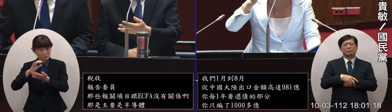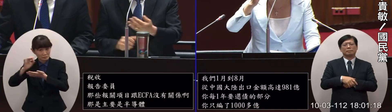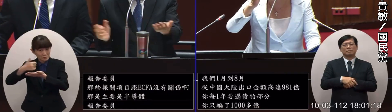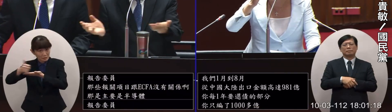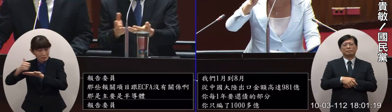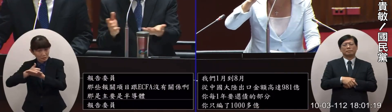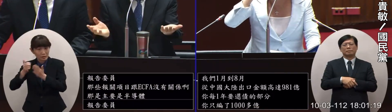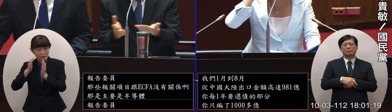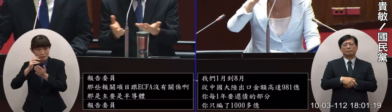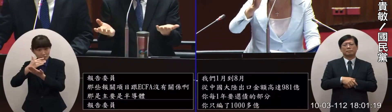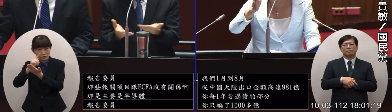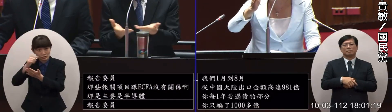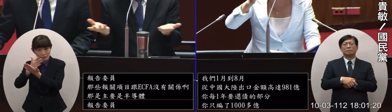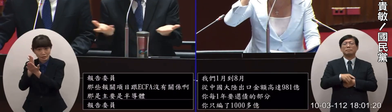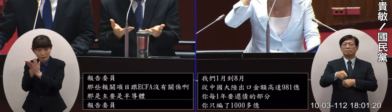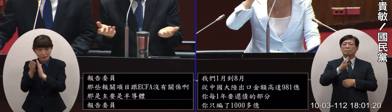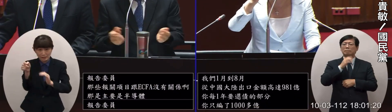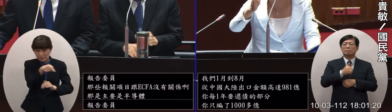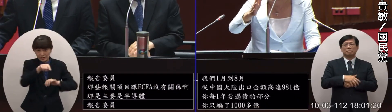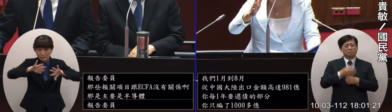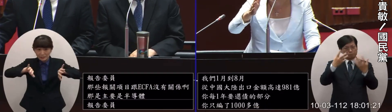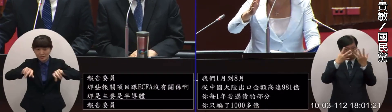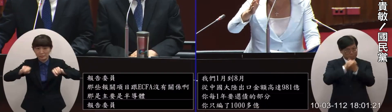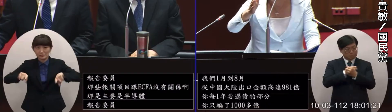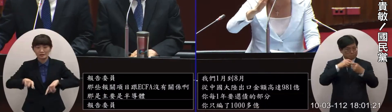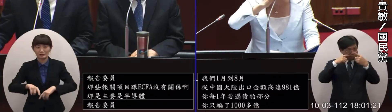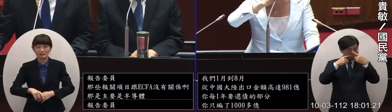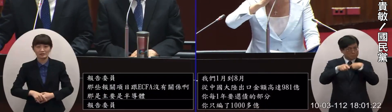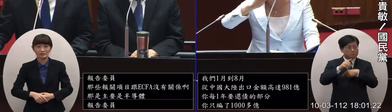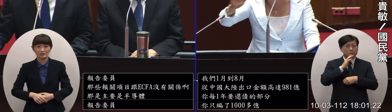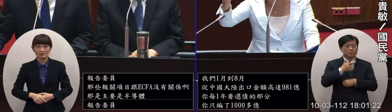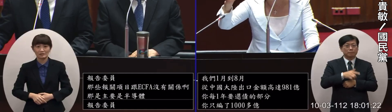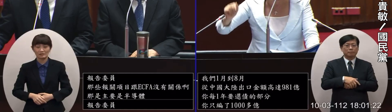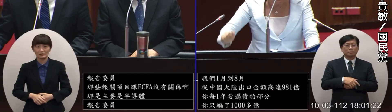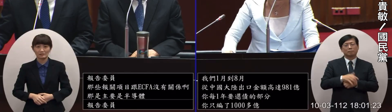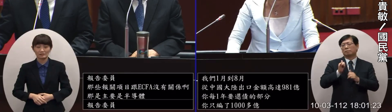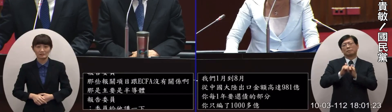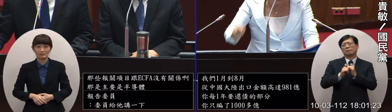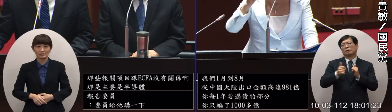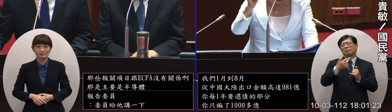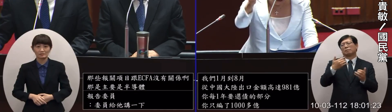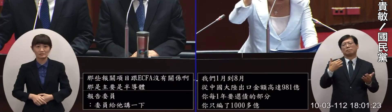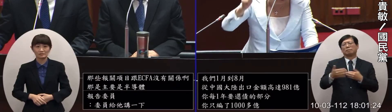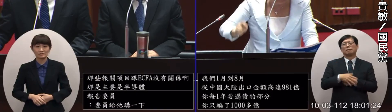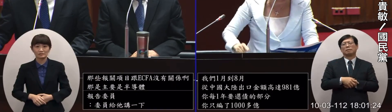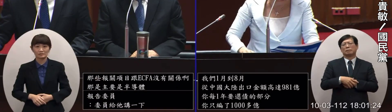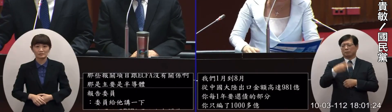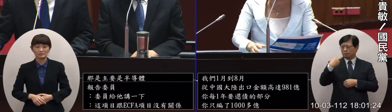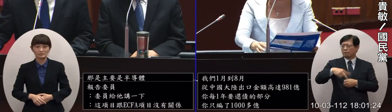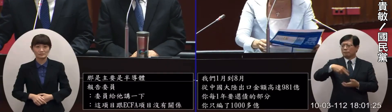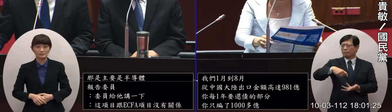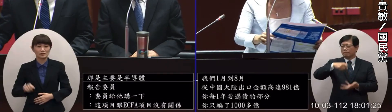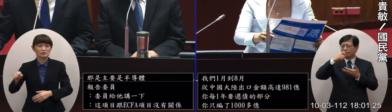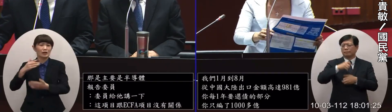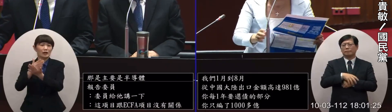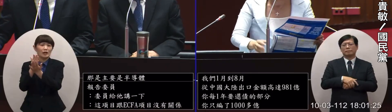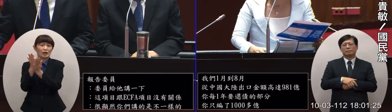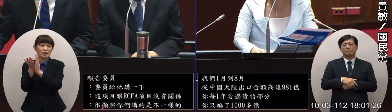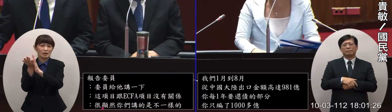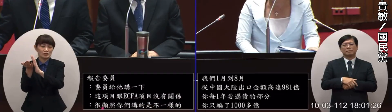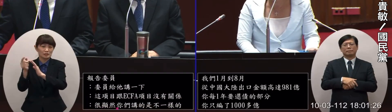个是 不一样的， 是不是误导？我想这个民众都非常清楚。我还要再提到一点